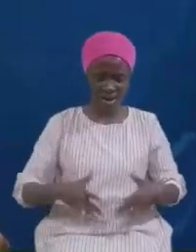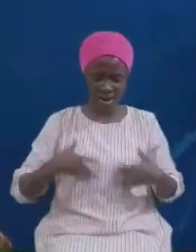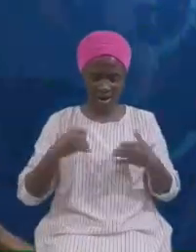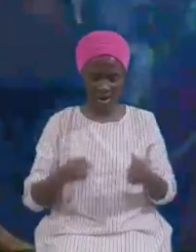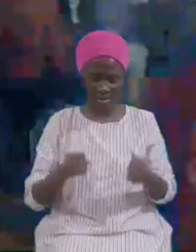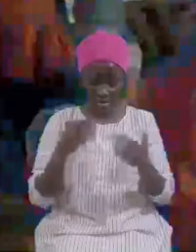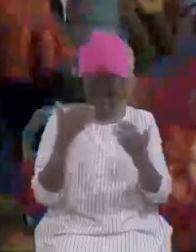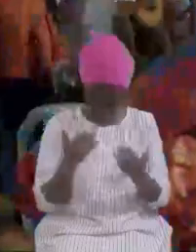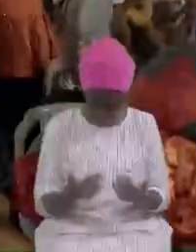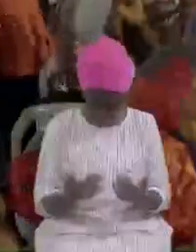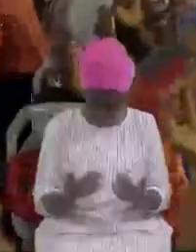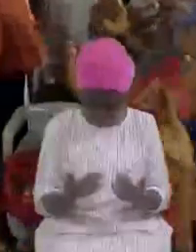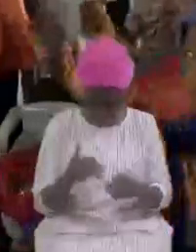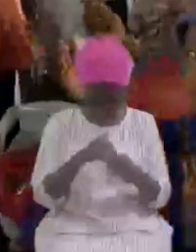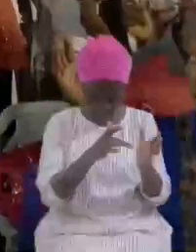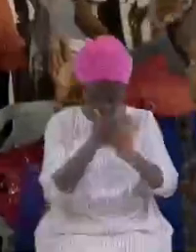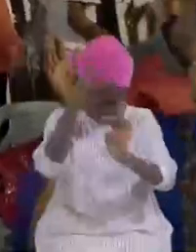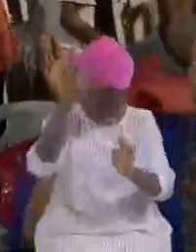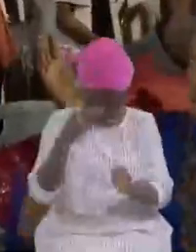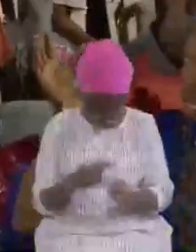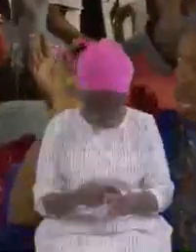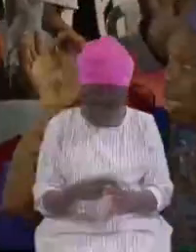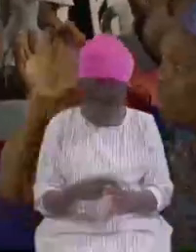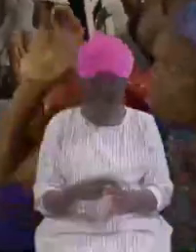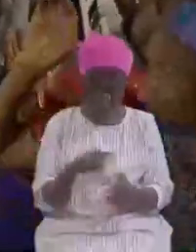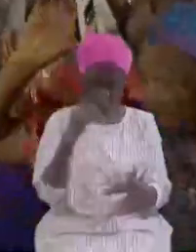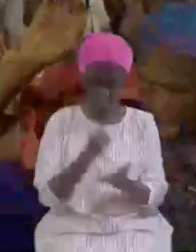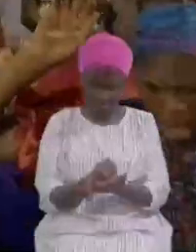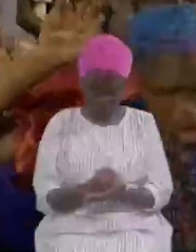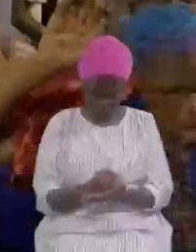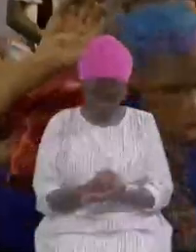vie, maintenant même, au nom de Jésus.